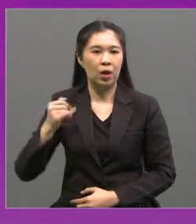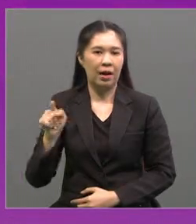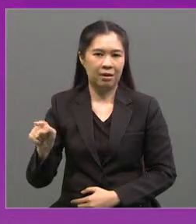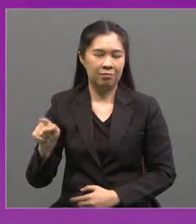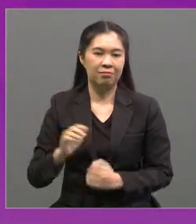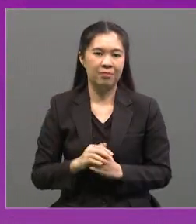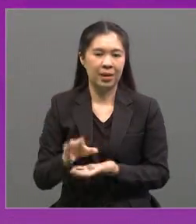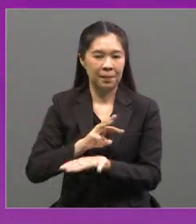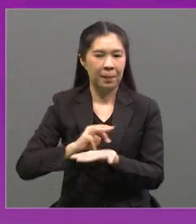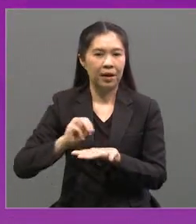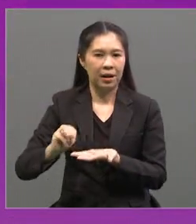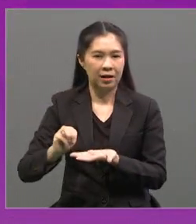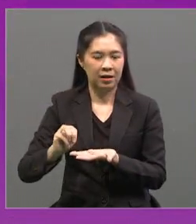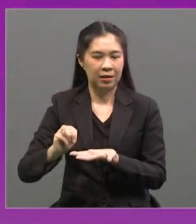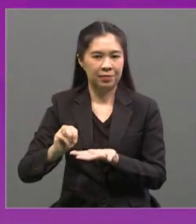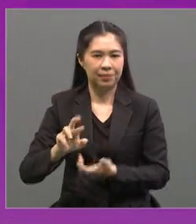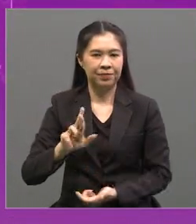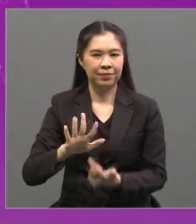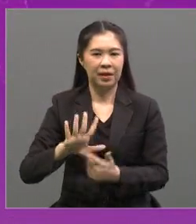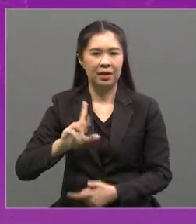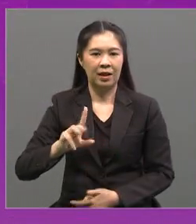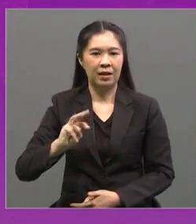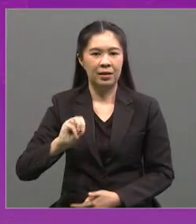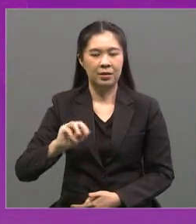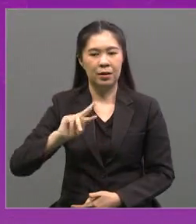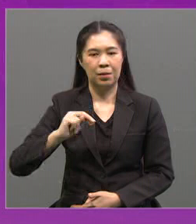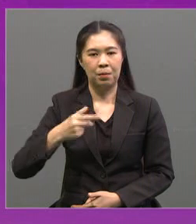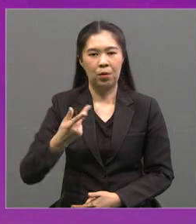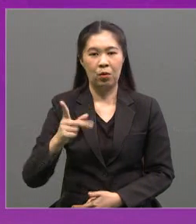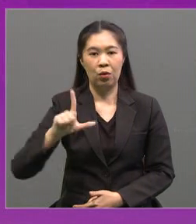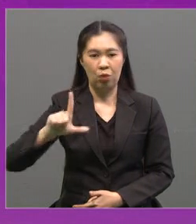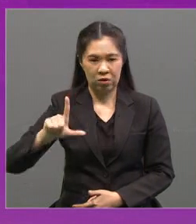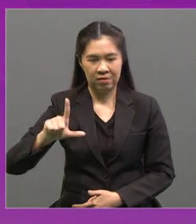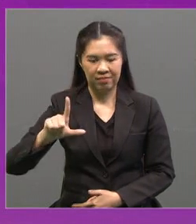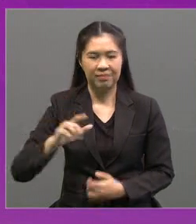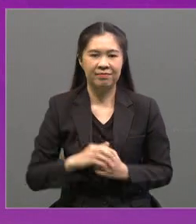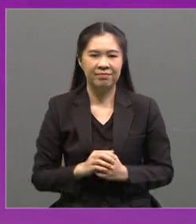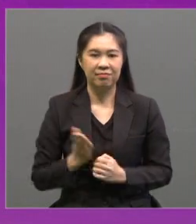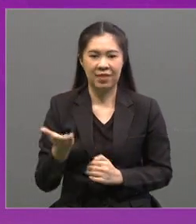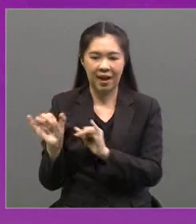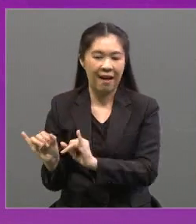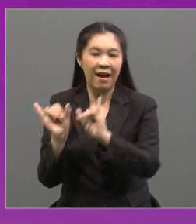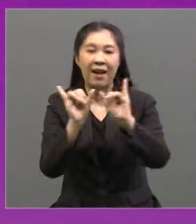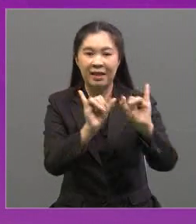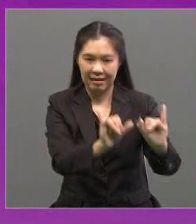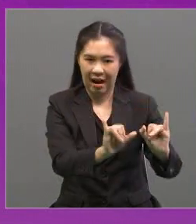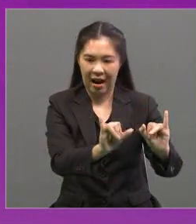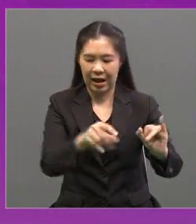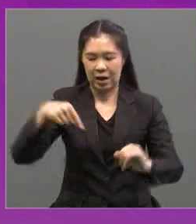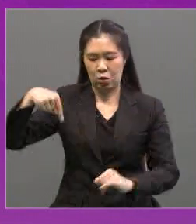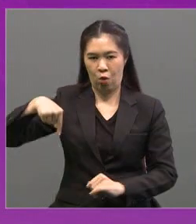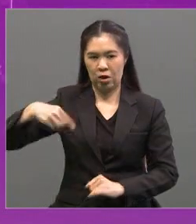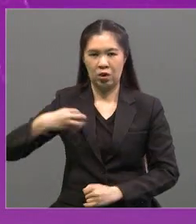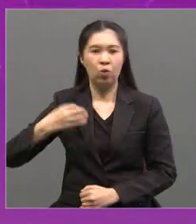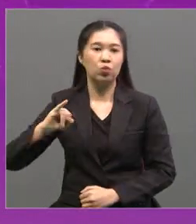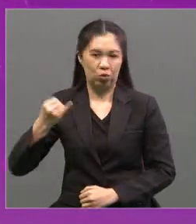าวิทยาลัยราชมงคลตะวันออกวิทยาเขตอุเทรนถวายกลับออกจากพื้นที่ของจุฬาลงกรณ์มหาวิ